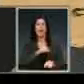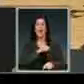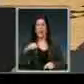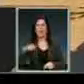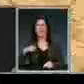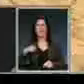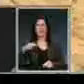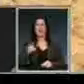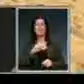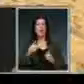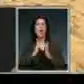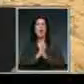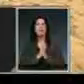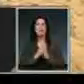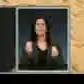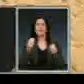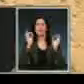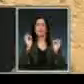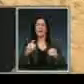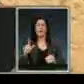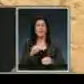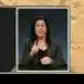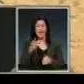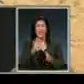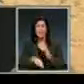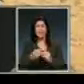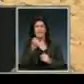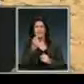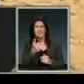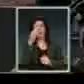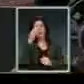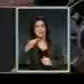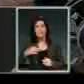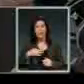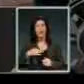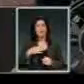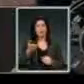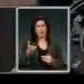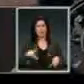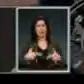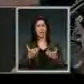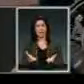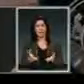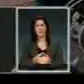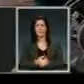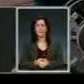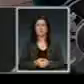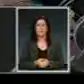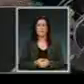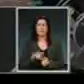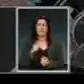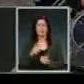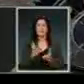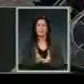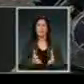להם שטיח, אבל לפחות שישימו לב קצת יותר לקיומם. זה קיור שהוא תיאורטית הוא נגיש,